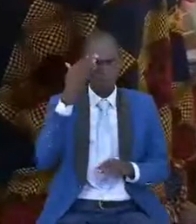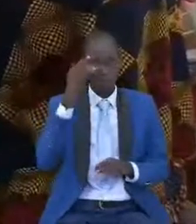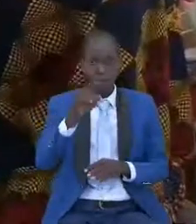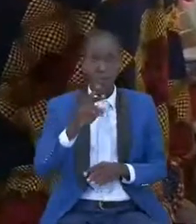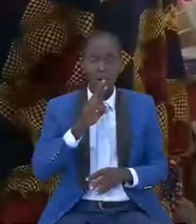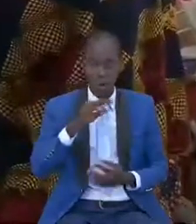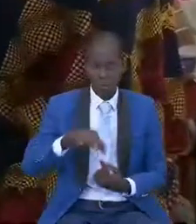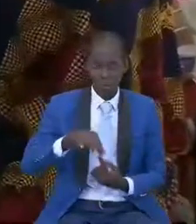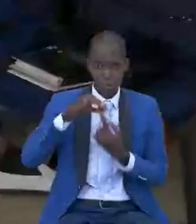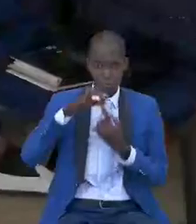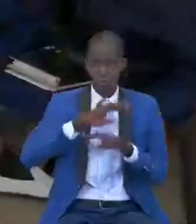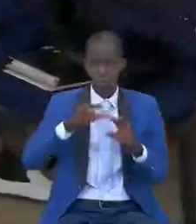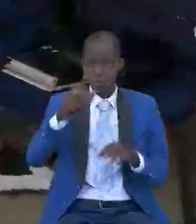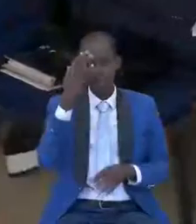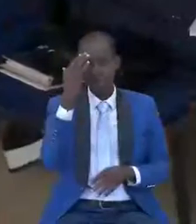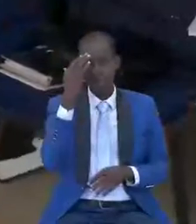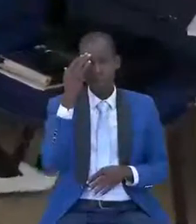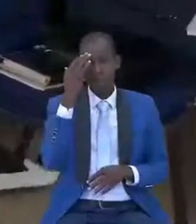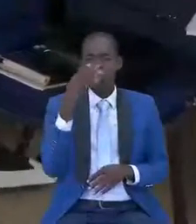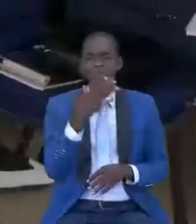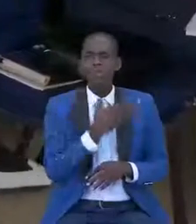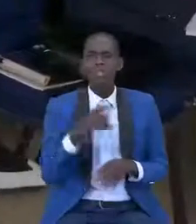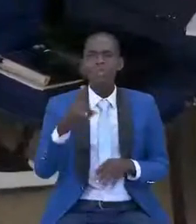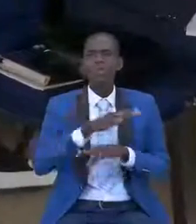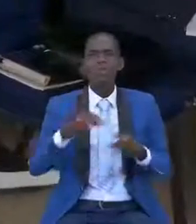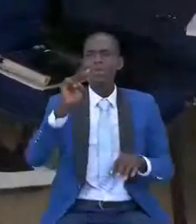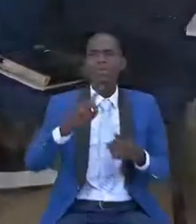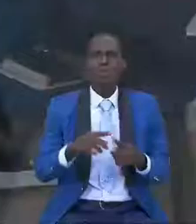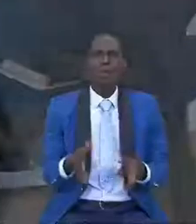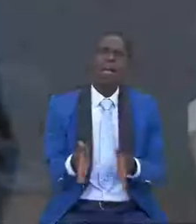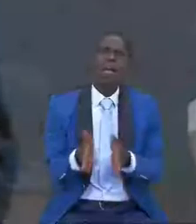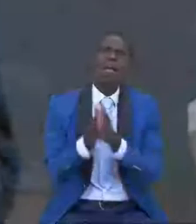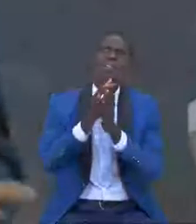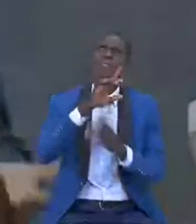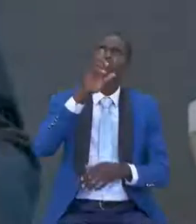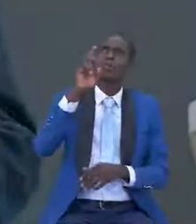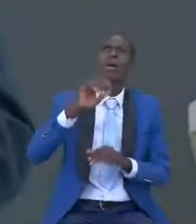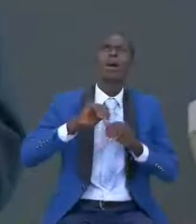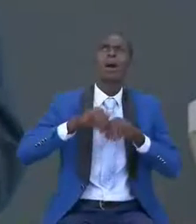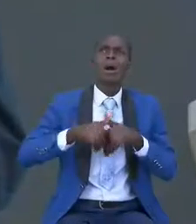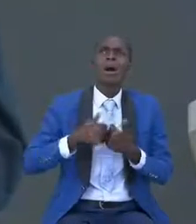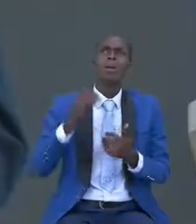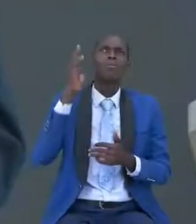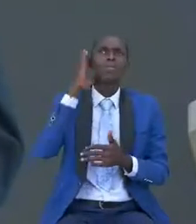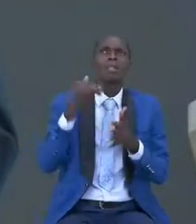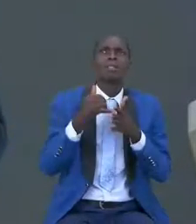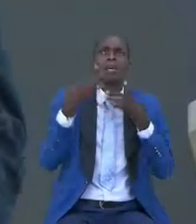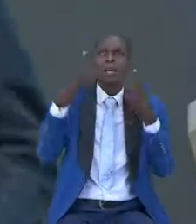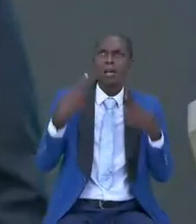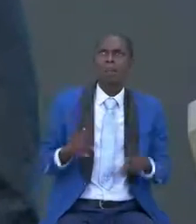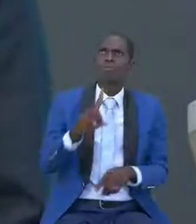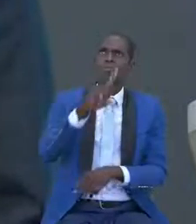que nous sommes spéciales? Tu n'as pas besoin de poser la question, comment cela se ferait-il?